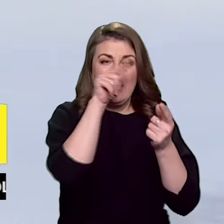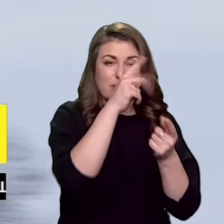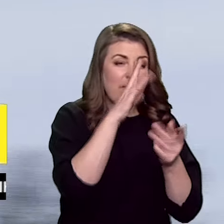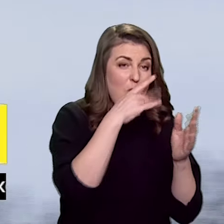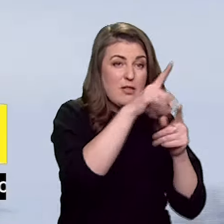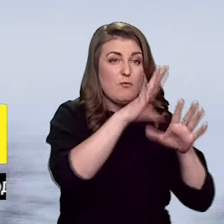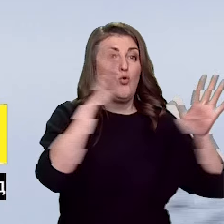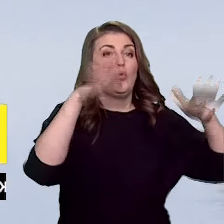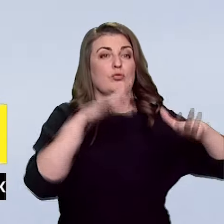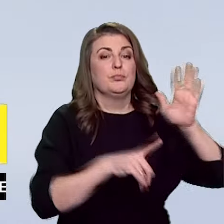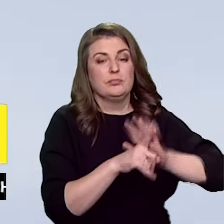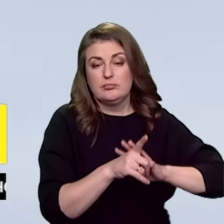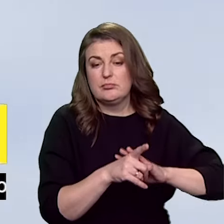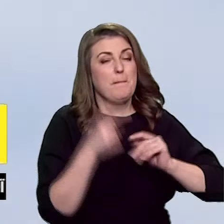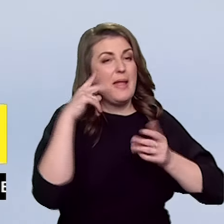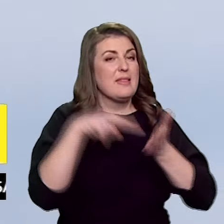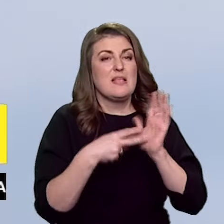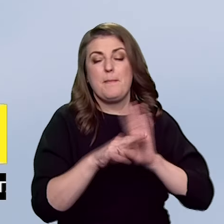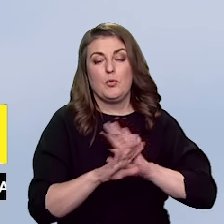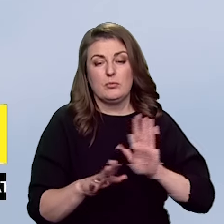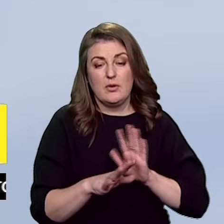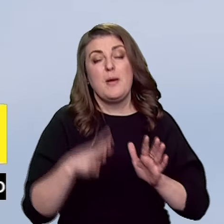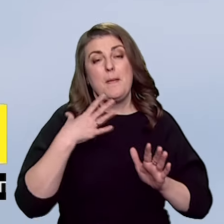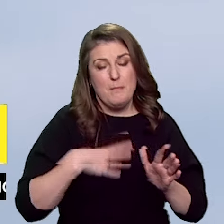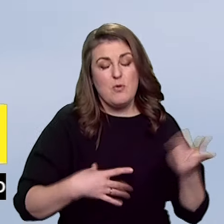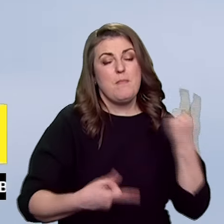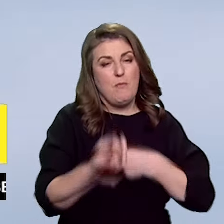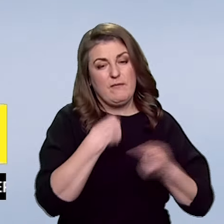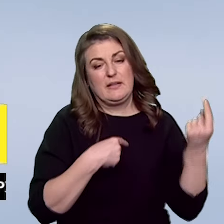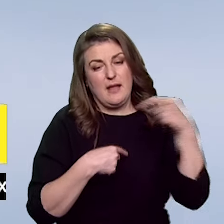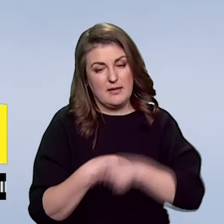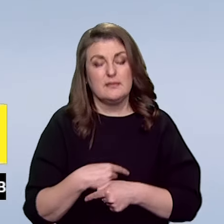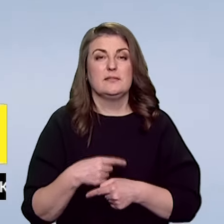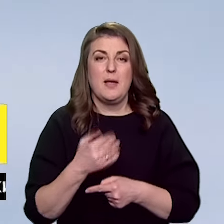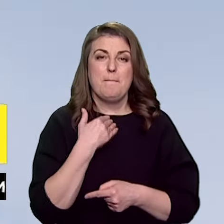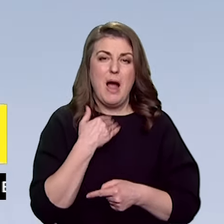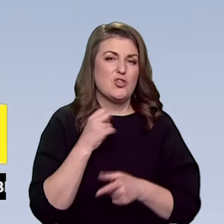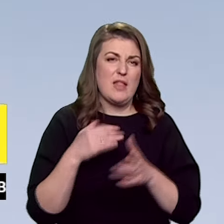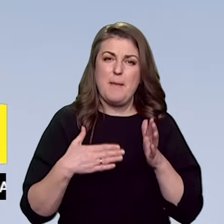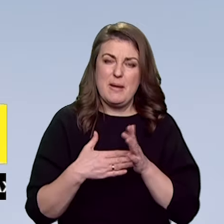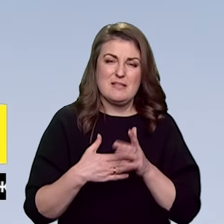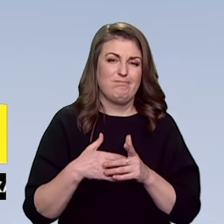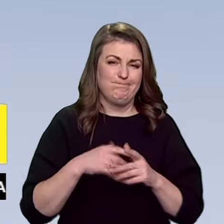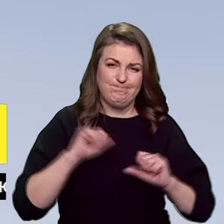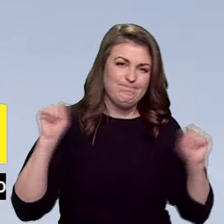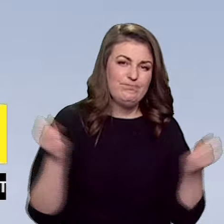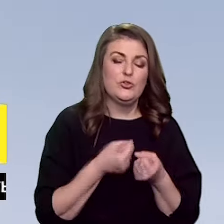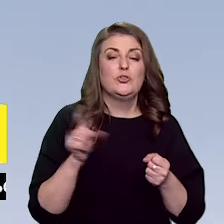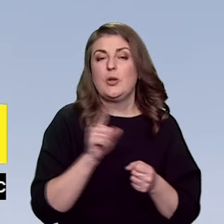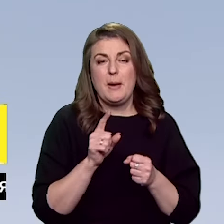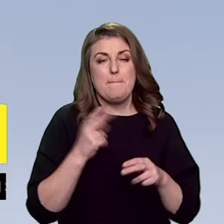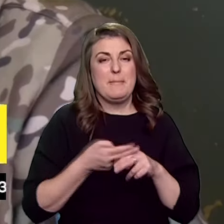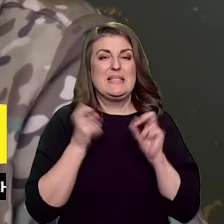там почався дощ. Непрогнозовано. Прийшлось повертатись. Ми майже на максимальному газу, щоб